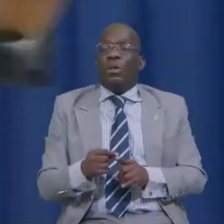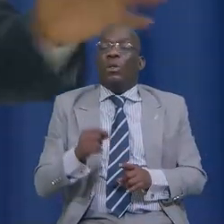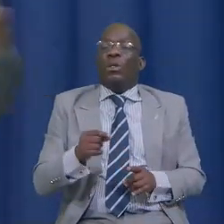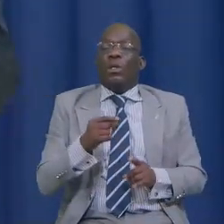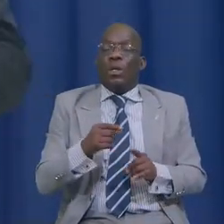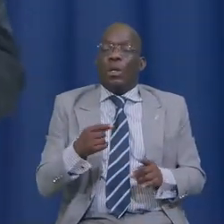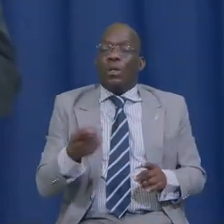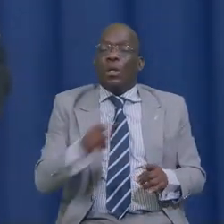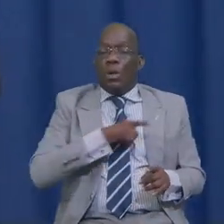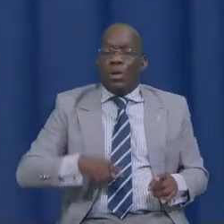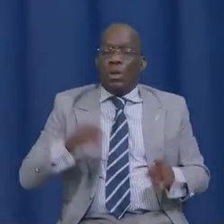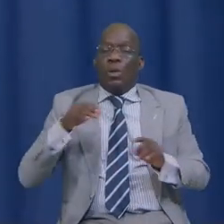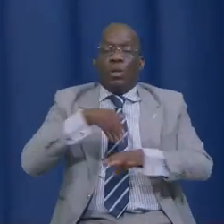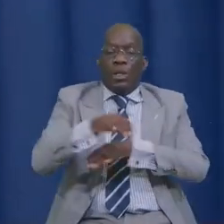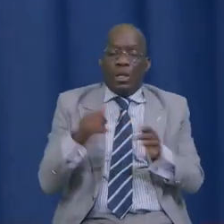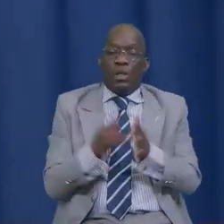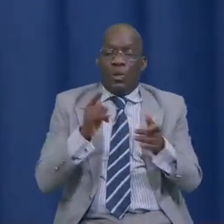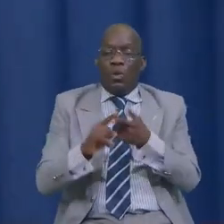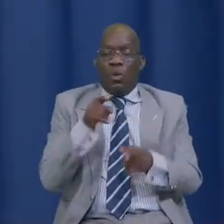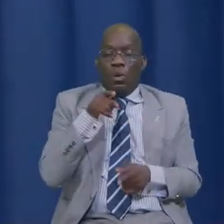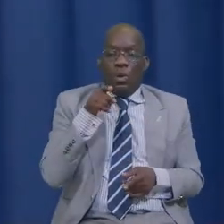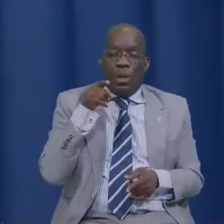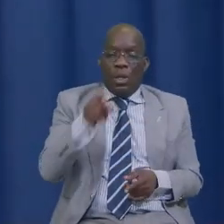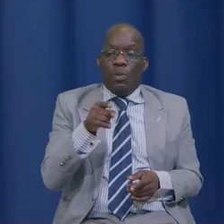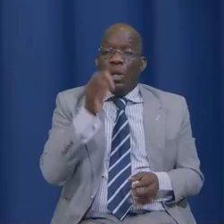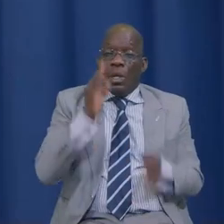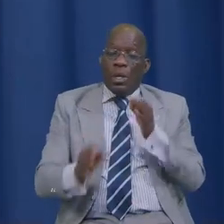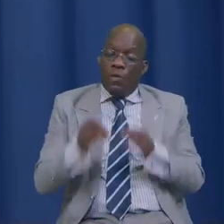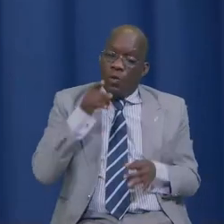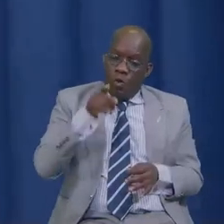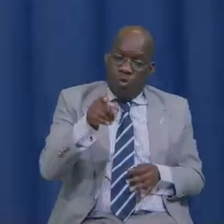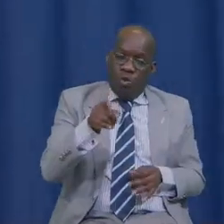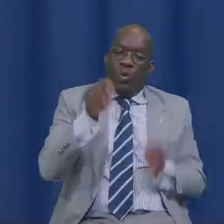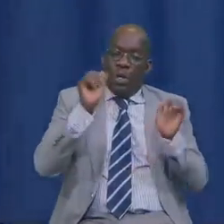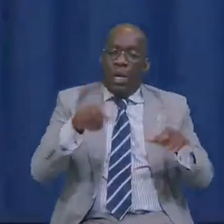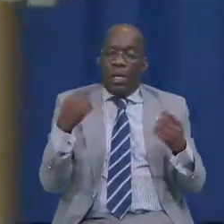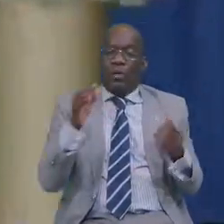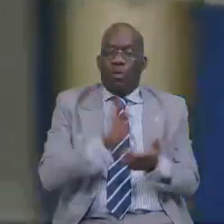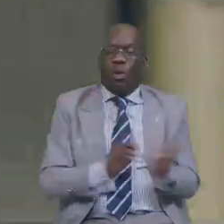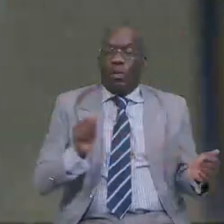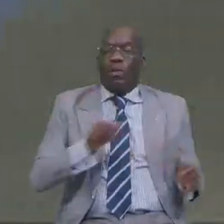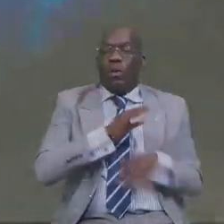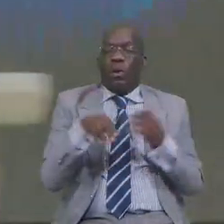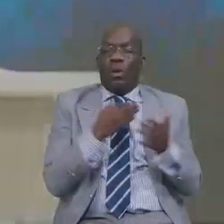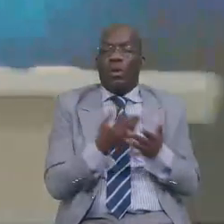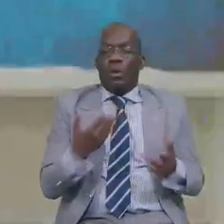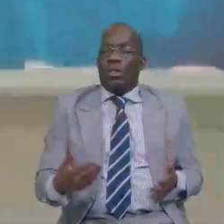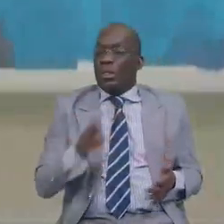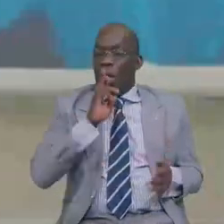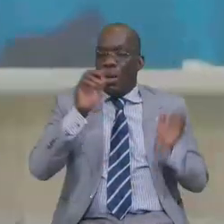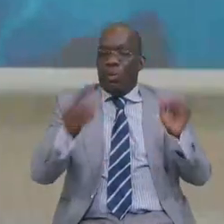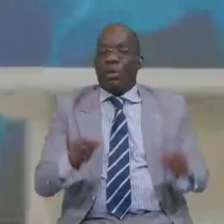Si tu peux seulement croire, tout est possible à celui qui croit. Chaque fois que nous